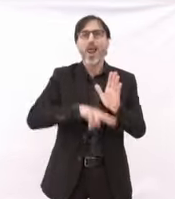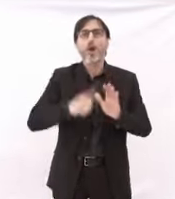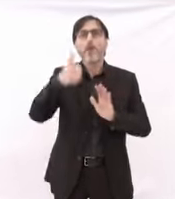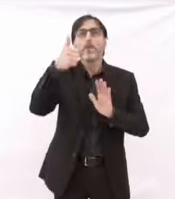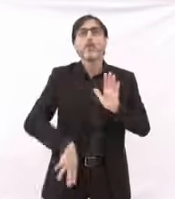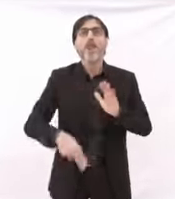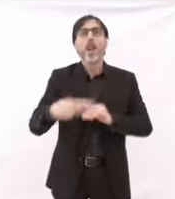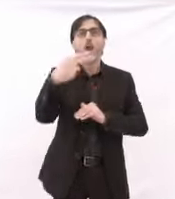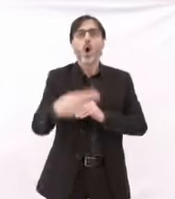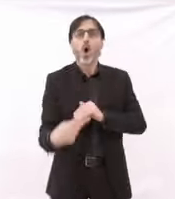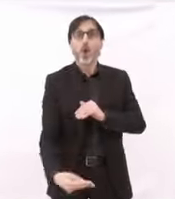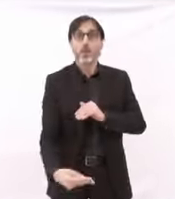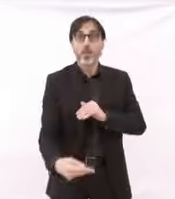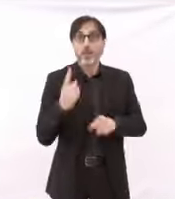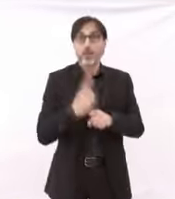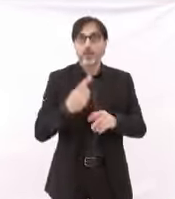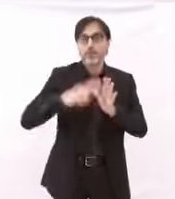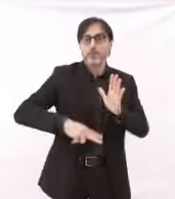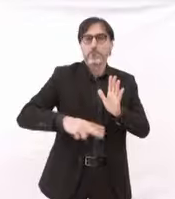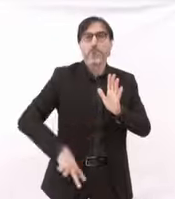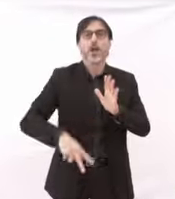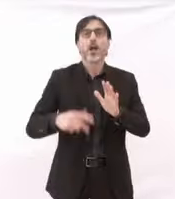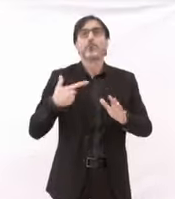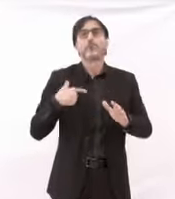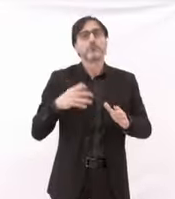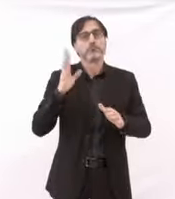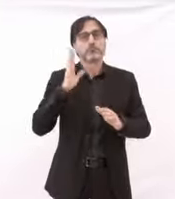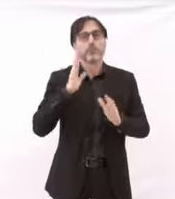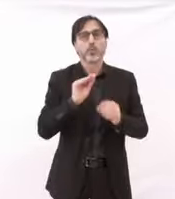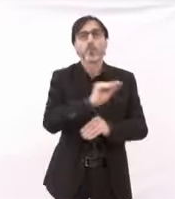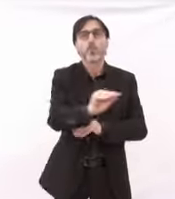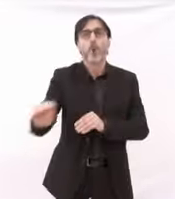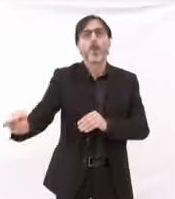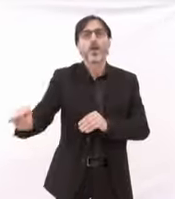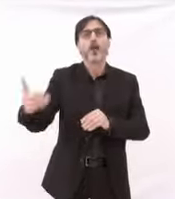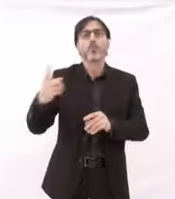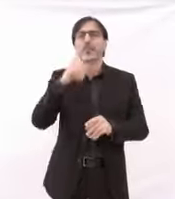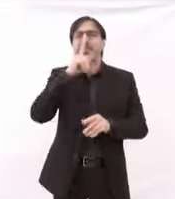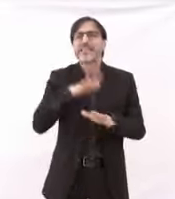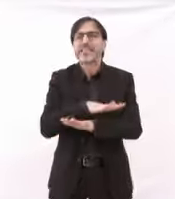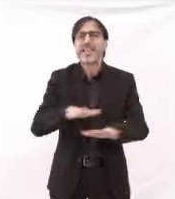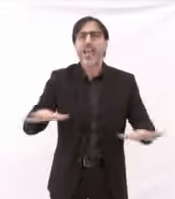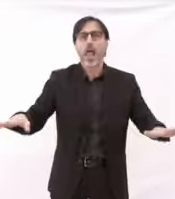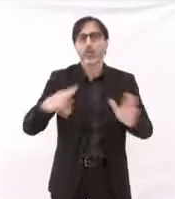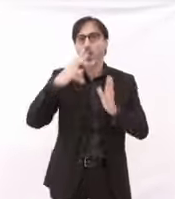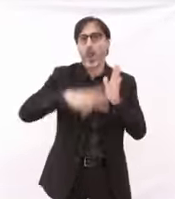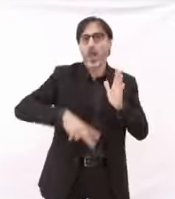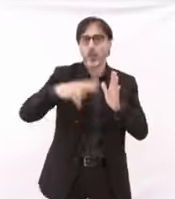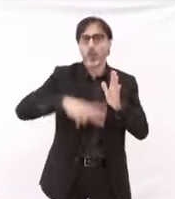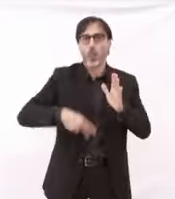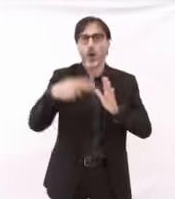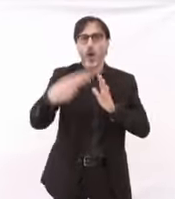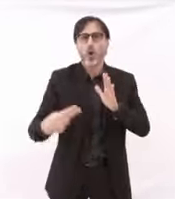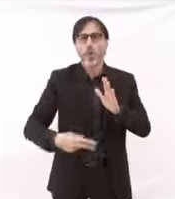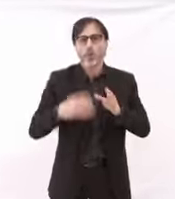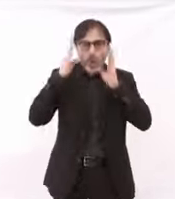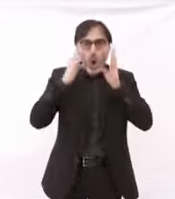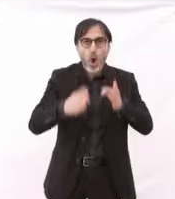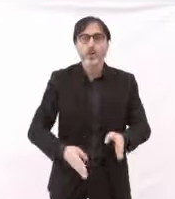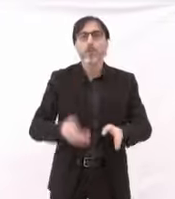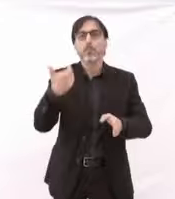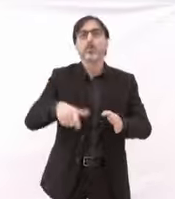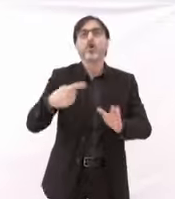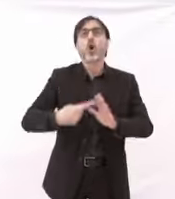1000 nomi. Vi chiediamo durante la lettura di osservare il massimo silenzio, di restare concentrati perché